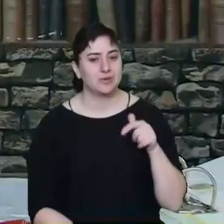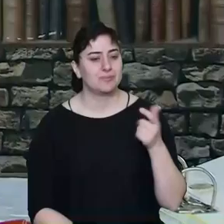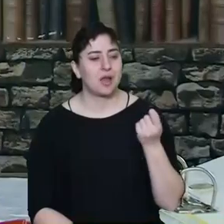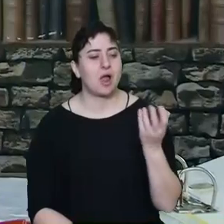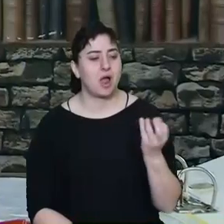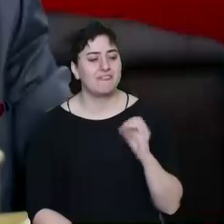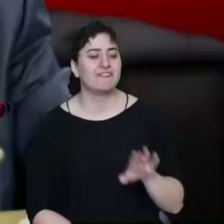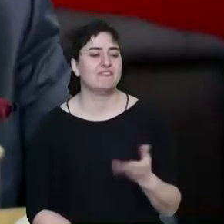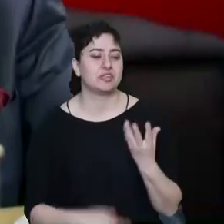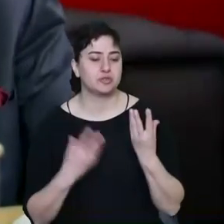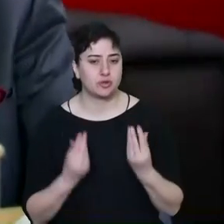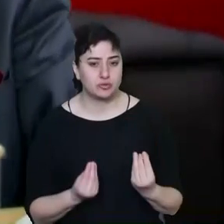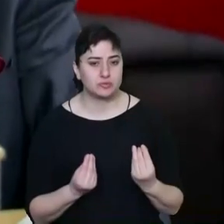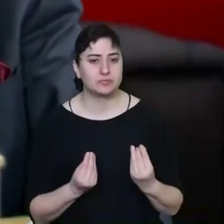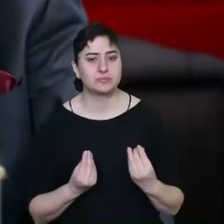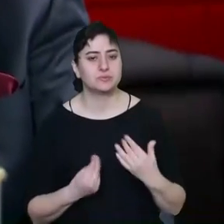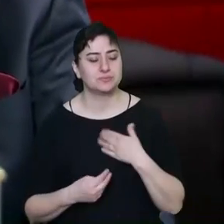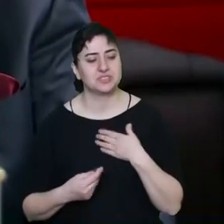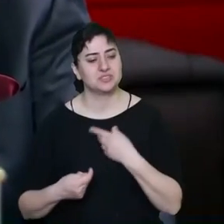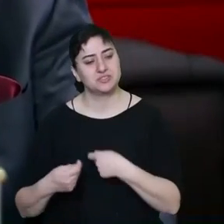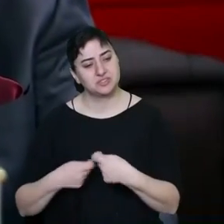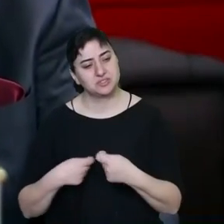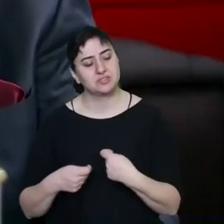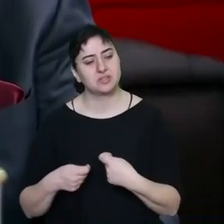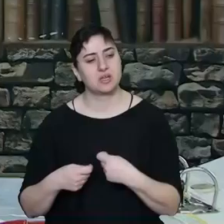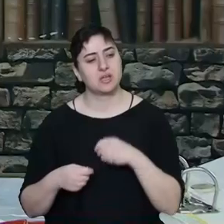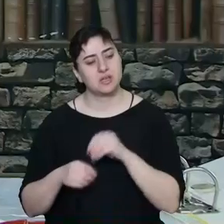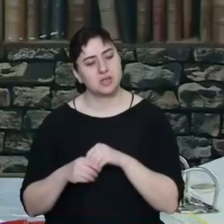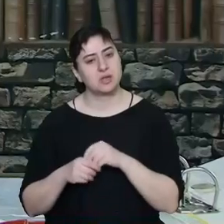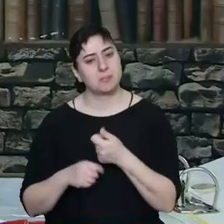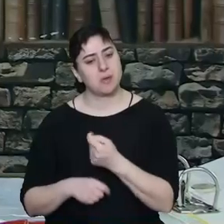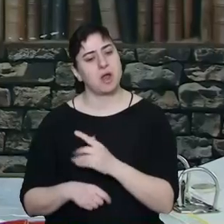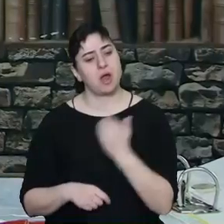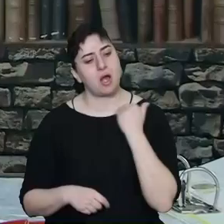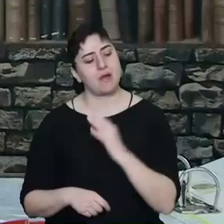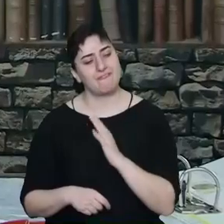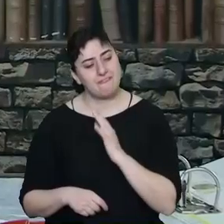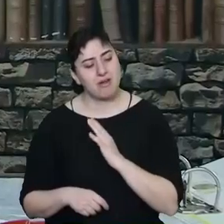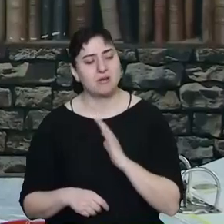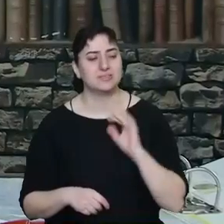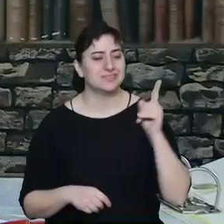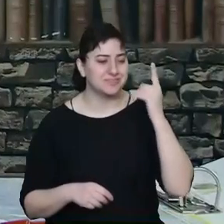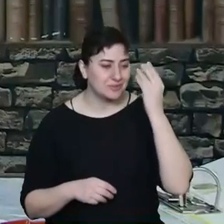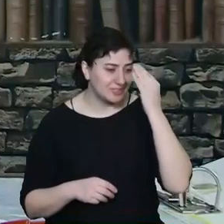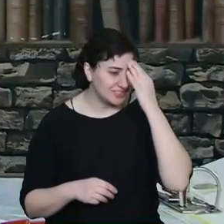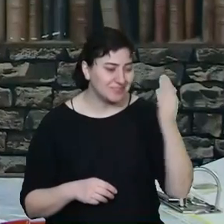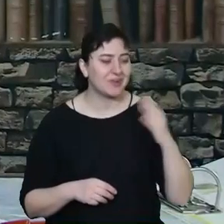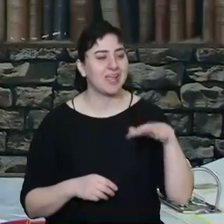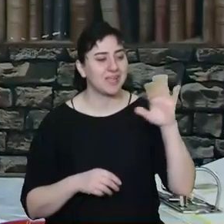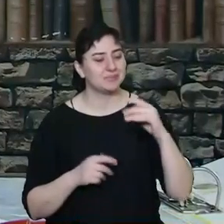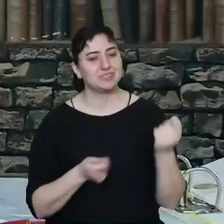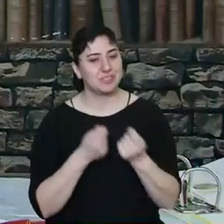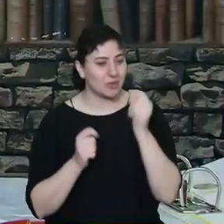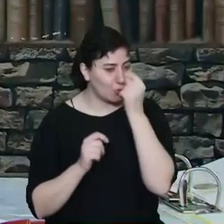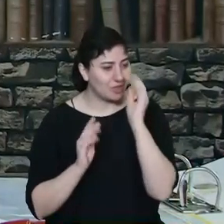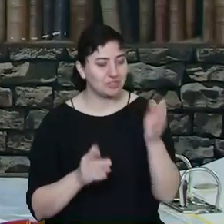parayı almaktan vazgeçtik, evet. Yani biz kendi şirketimizin öz kaynaklarıyla bu işi halledeceğiz. Efendim saygılar, oradaki çalışanlara